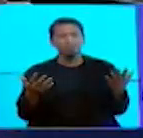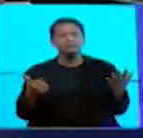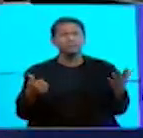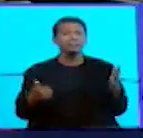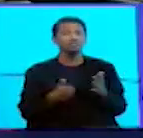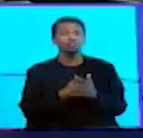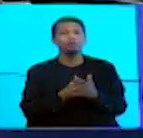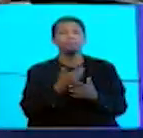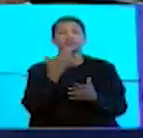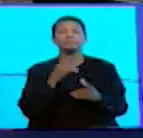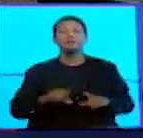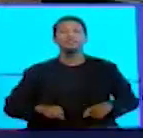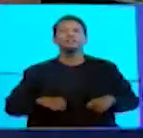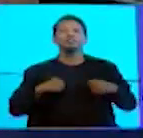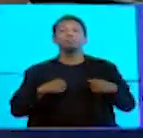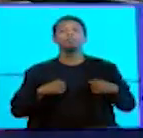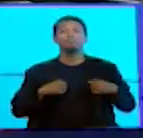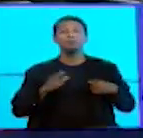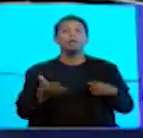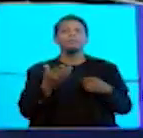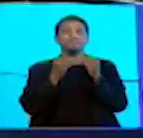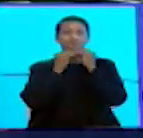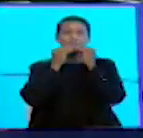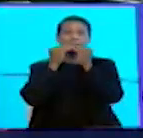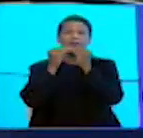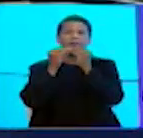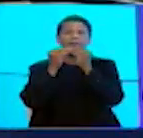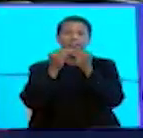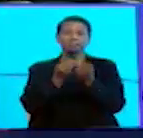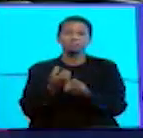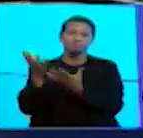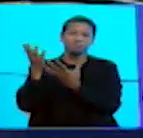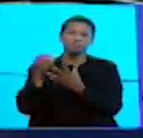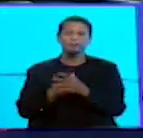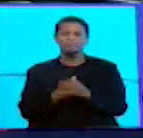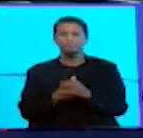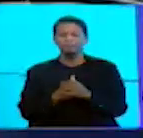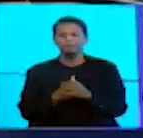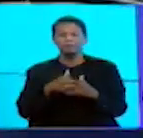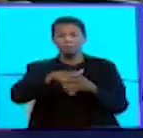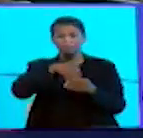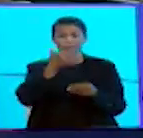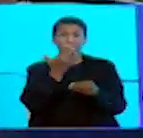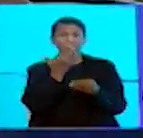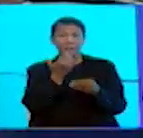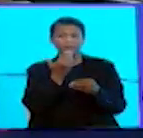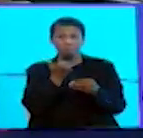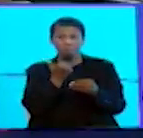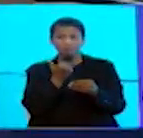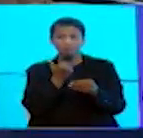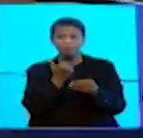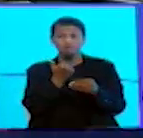madu yang ternyata juga baik secara medis untuk tubuh. Sejak ribuan tahun lalu, Islam telah mengajarkan pola hidup sehat yang hingga